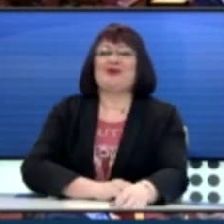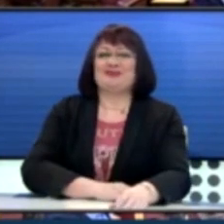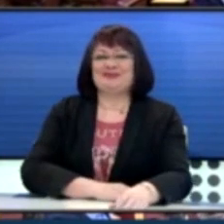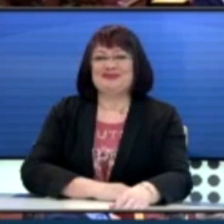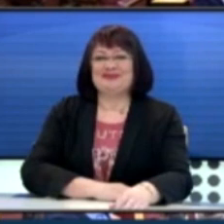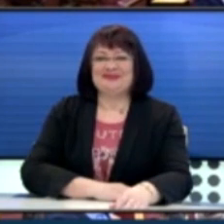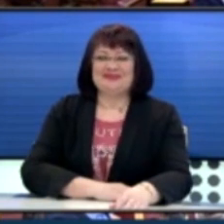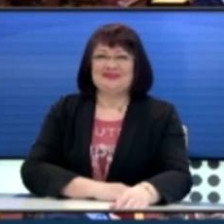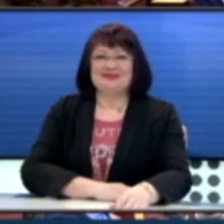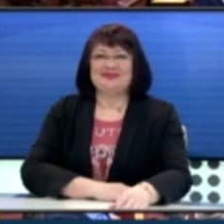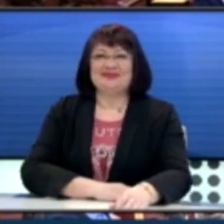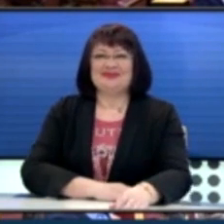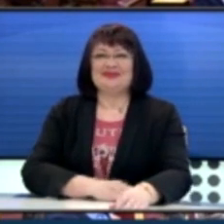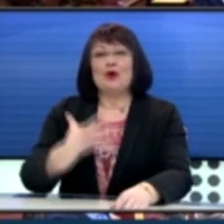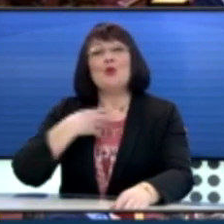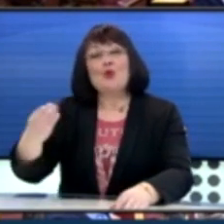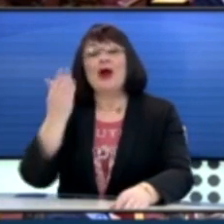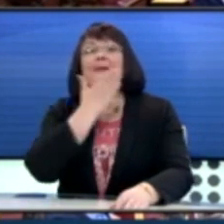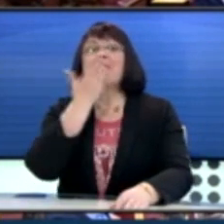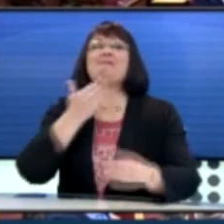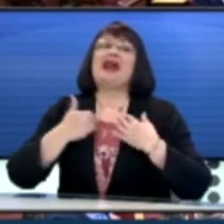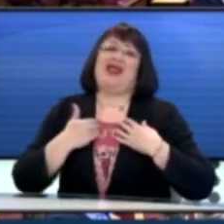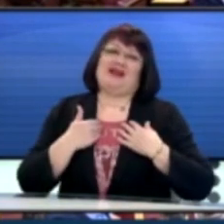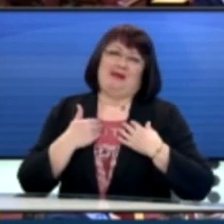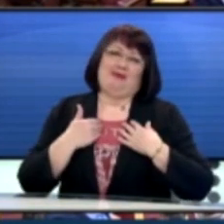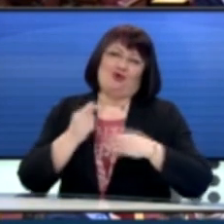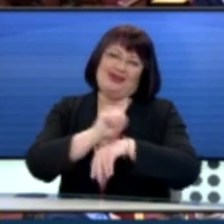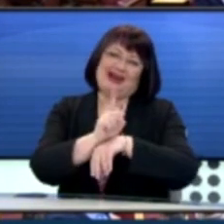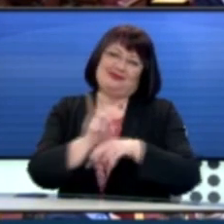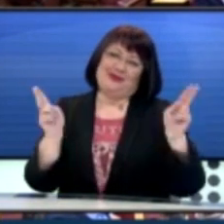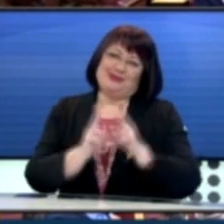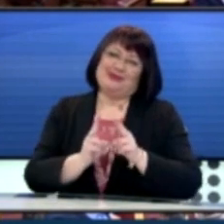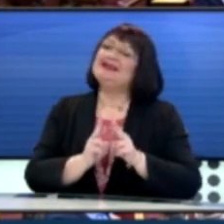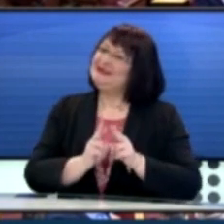Λοιπόν, θα είναι να τηρήσουν το παράδειγμα του δικού μου. Αυτή η σύσταση είναι καλή δωρεά.